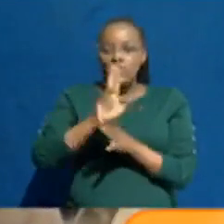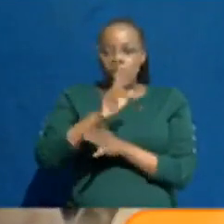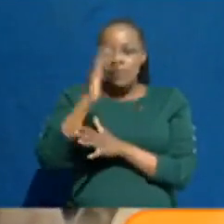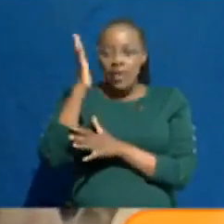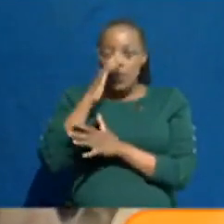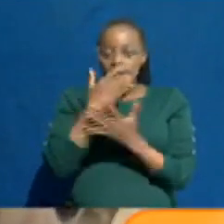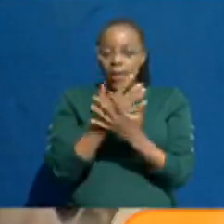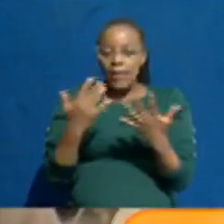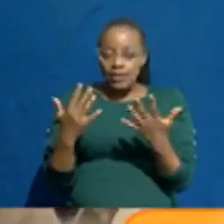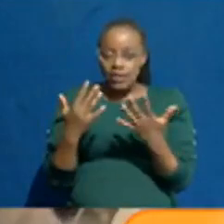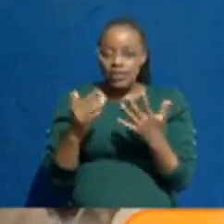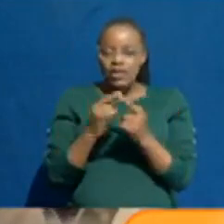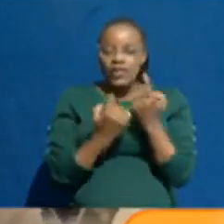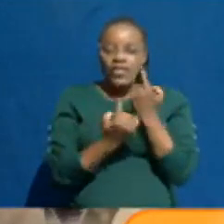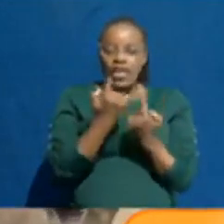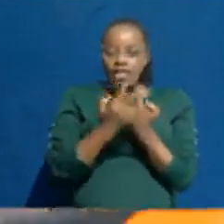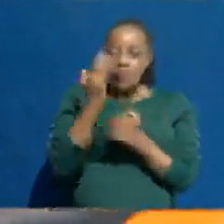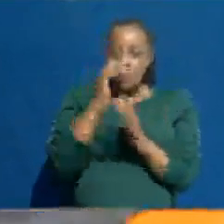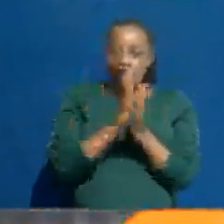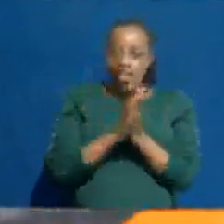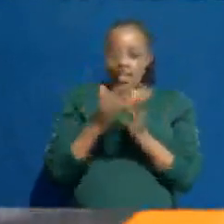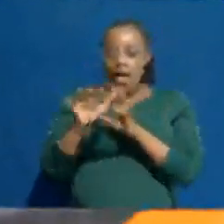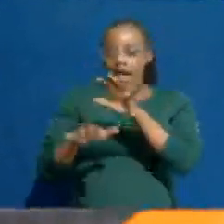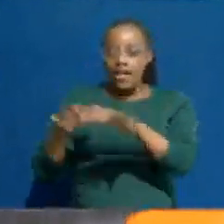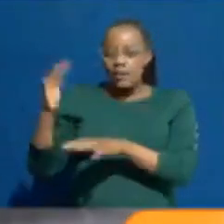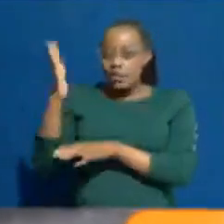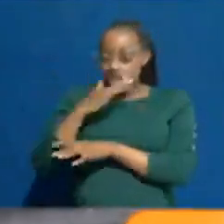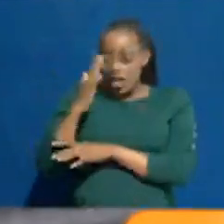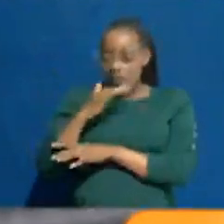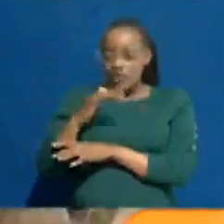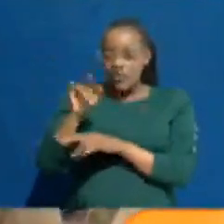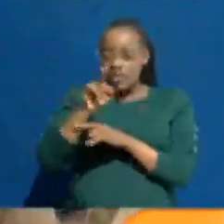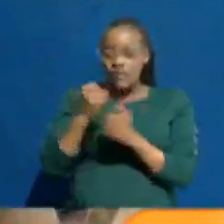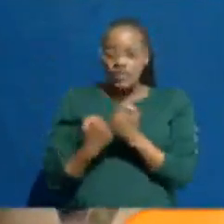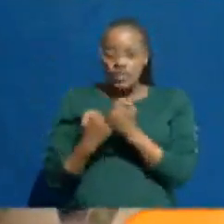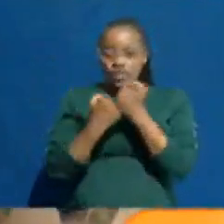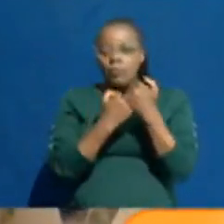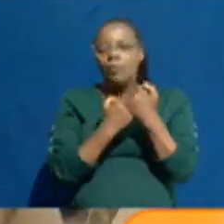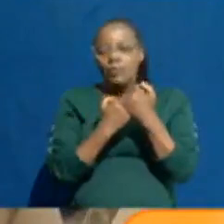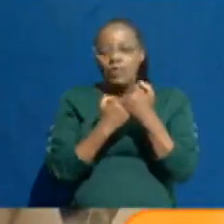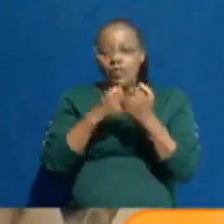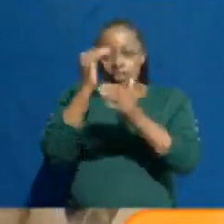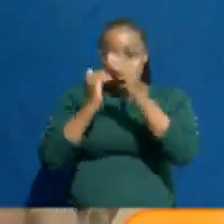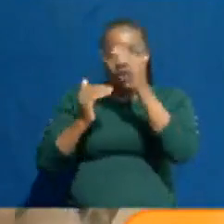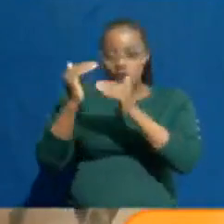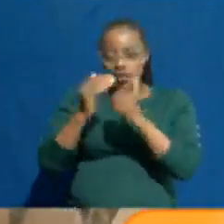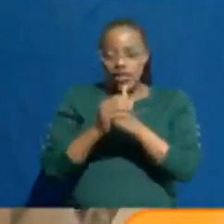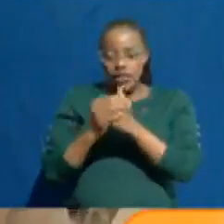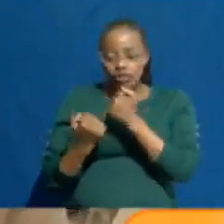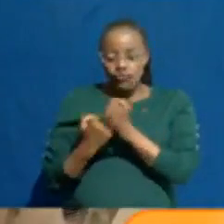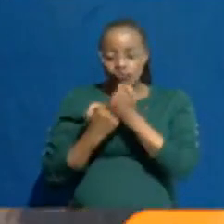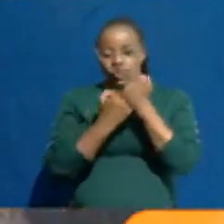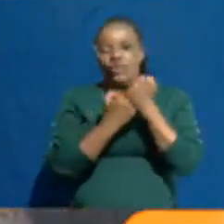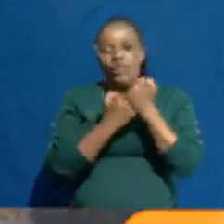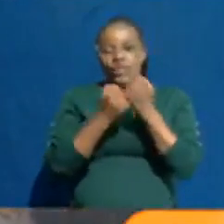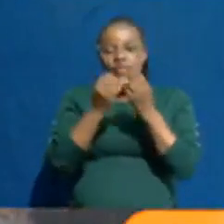material, that is kitchen waste and animal waste at the same time. Isaidie the university in complementing for the fuel